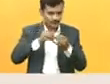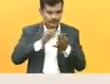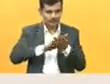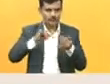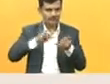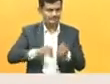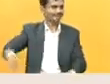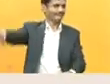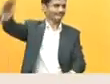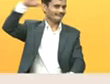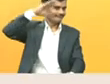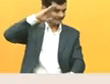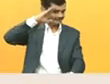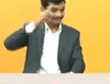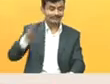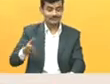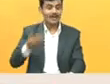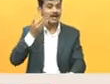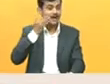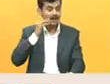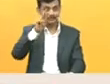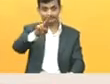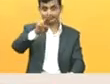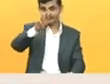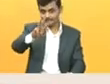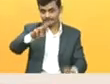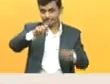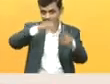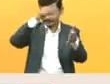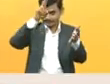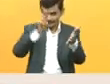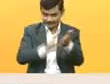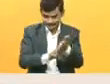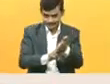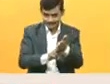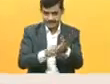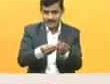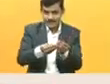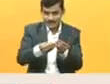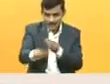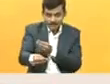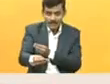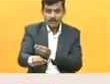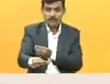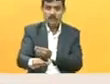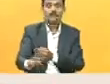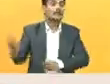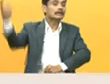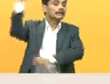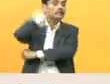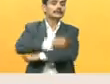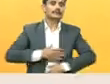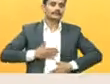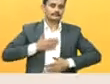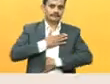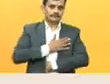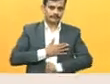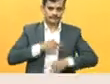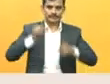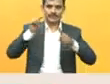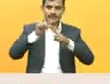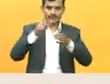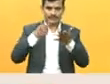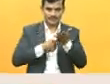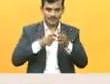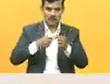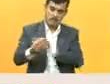जनवरी यानी उनकी जन्म जयंती को अब हम पराक्रम दिवस के रूप में मनाते हैं। उनके शौर्य से जुड़ी इस गाथा